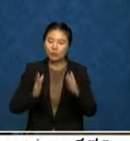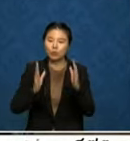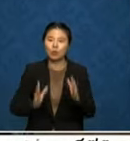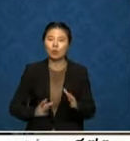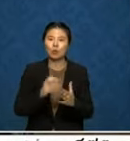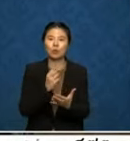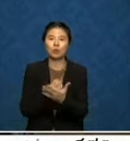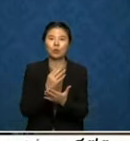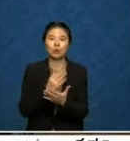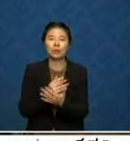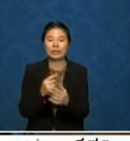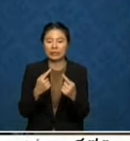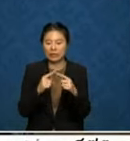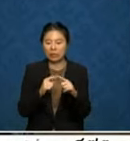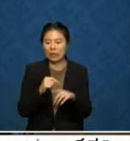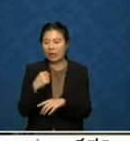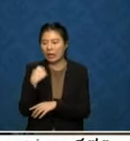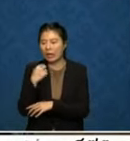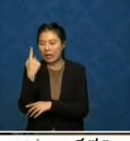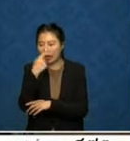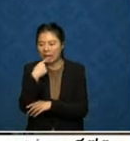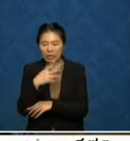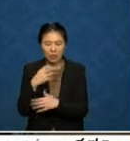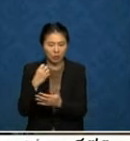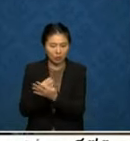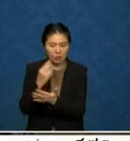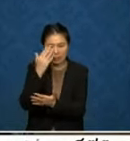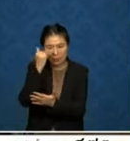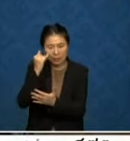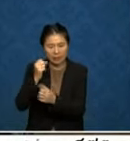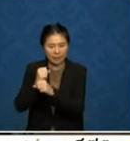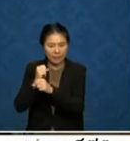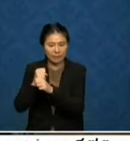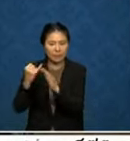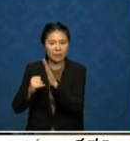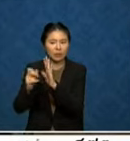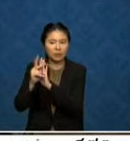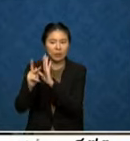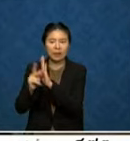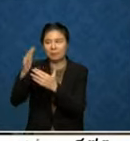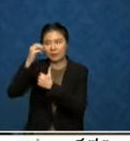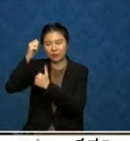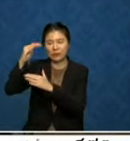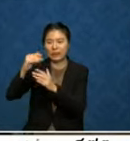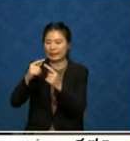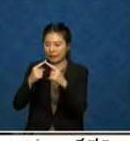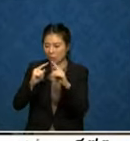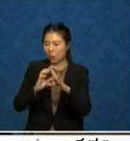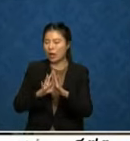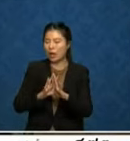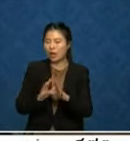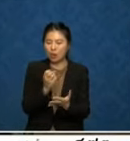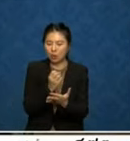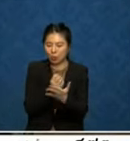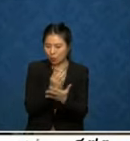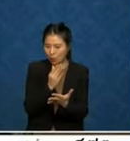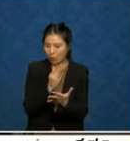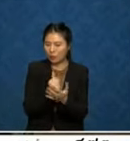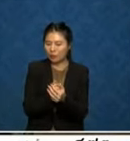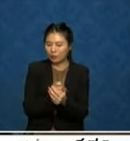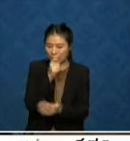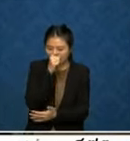ยที่มาที่ไปของความร่ำรวยนั้นว่าเกิดจากอะไรการฉ้อโกงประชาชนการเล่นกับความละโม